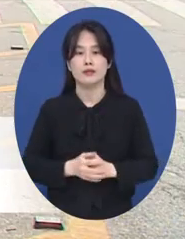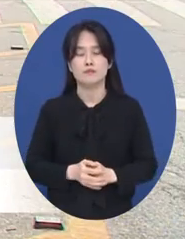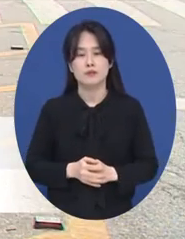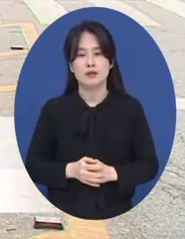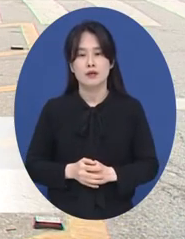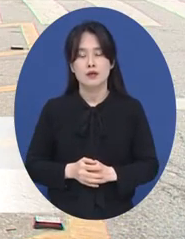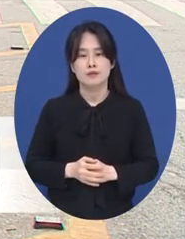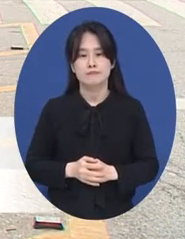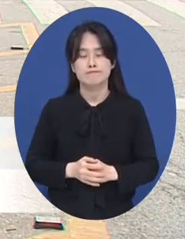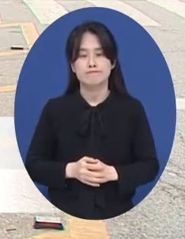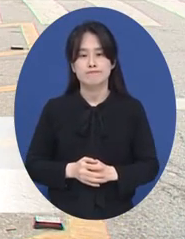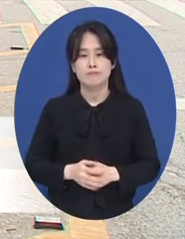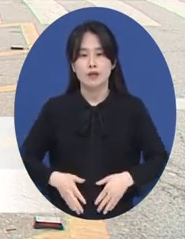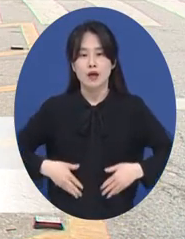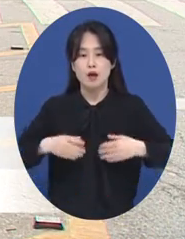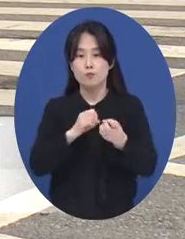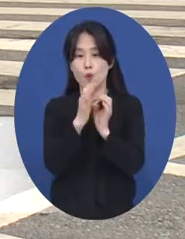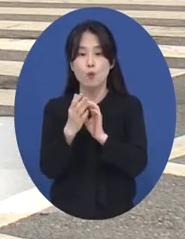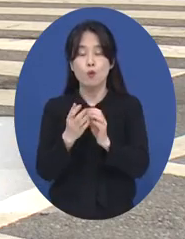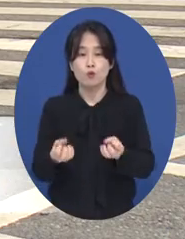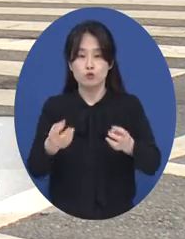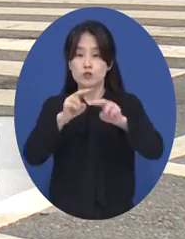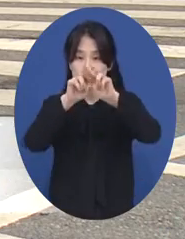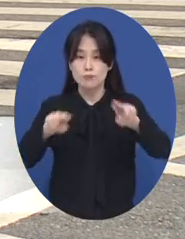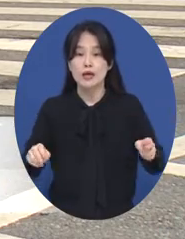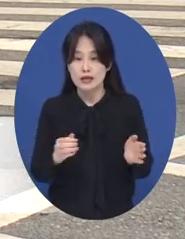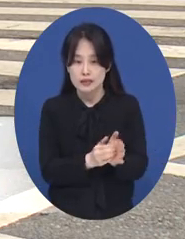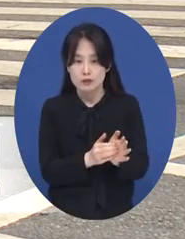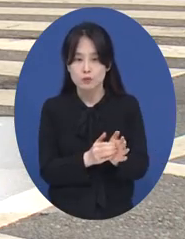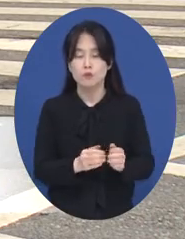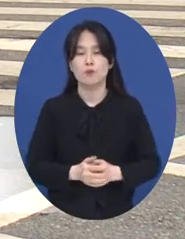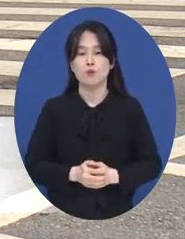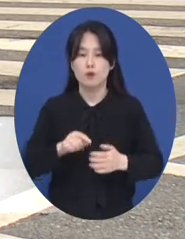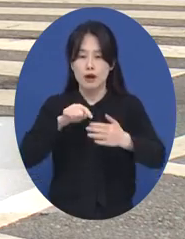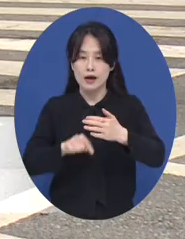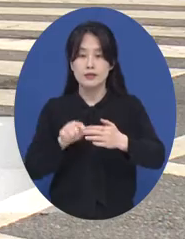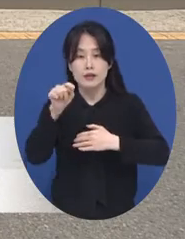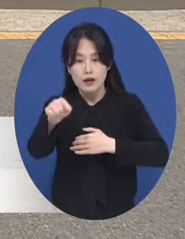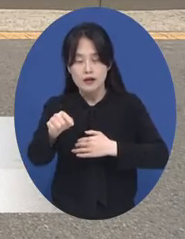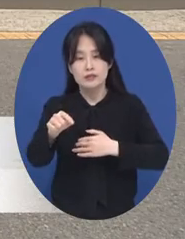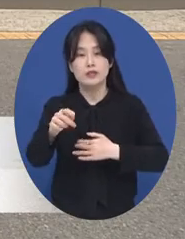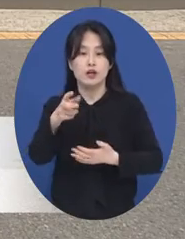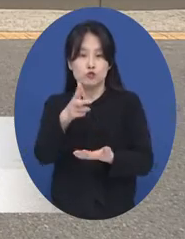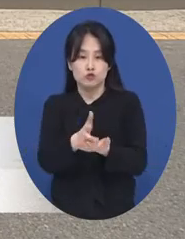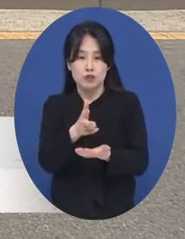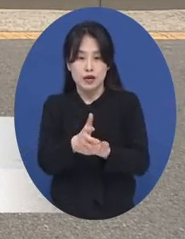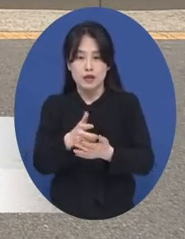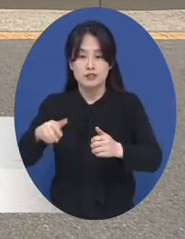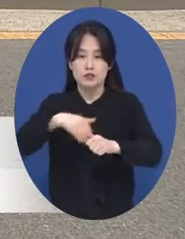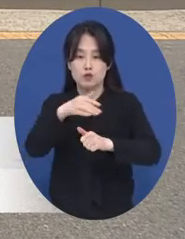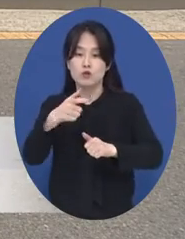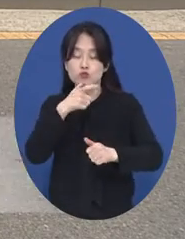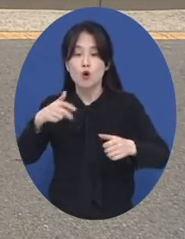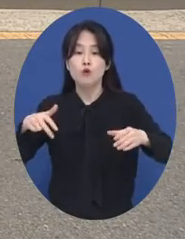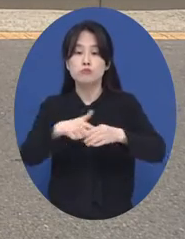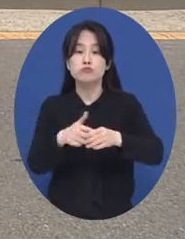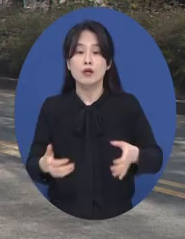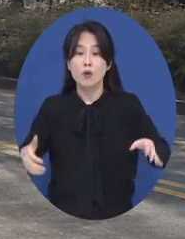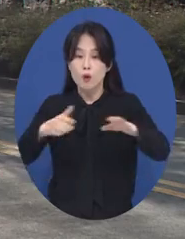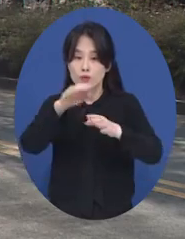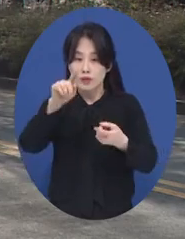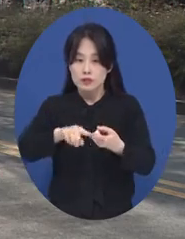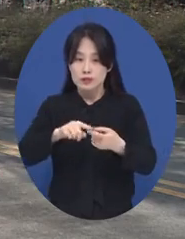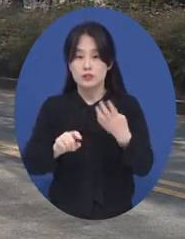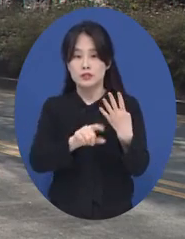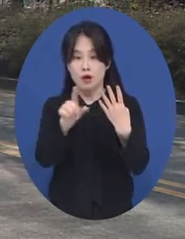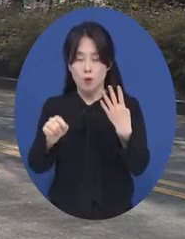이달 초 록 앱의 캤던 경기도청 불꽃 축제는 최소 했고 경기도 총사 내부와 외곽 주차장 인근 수원 문화원에 대해선